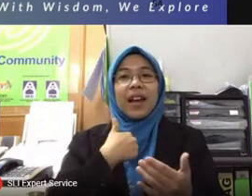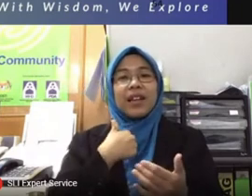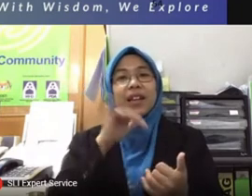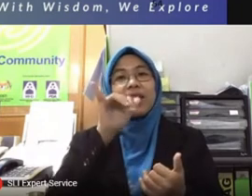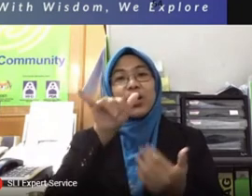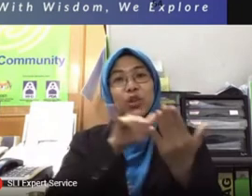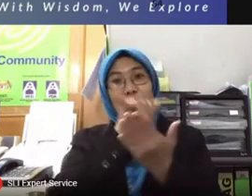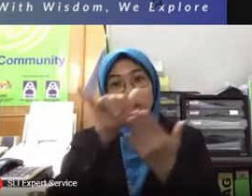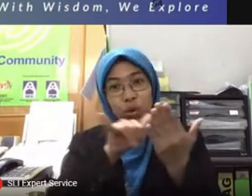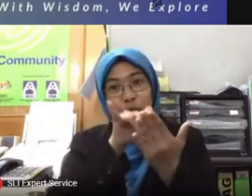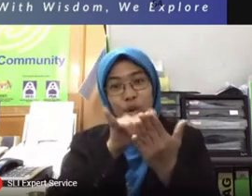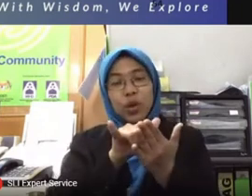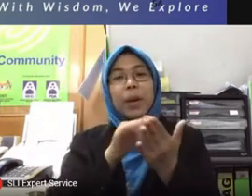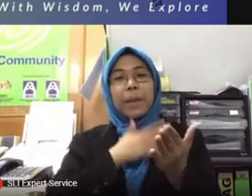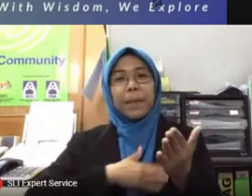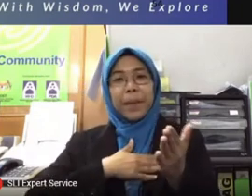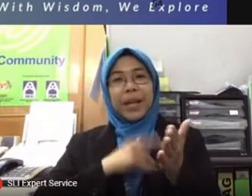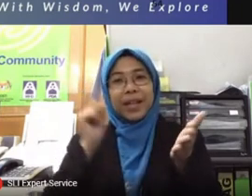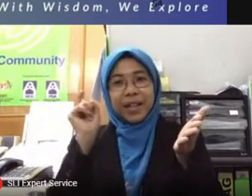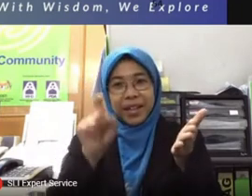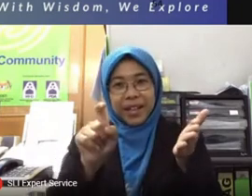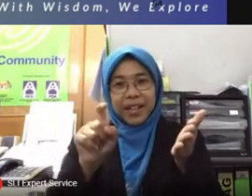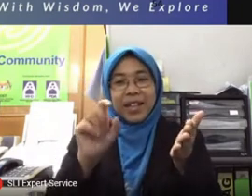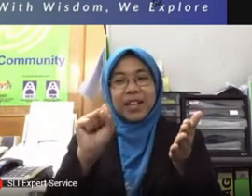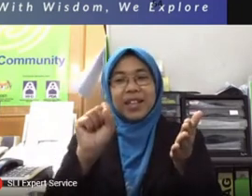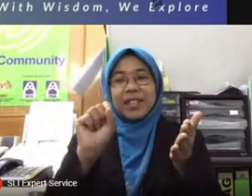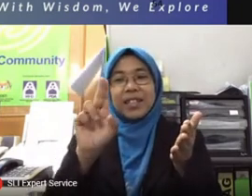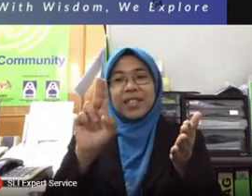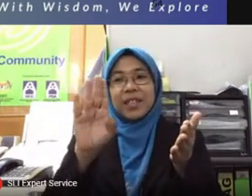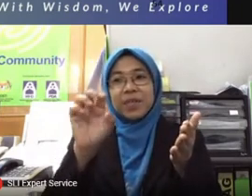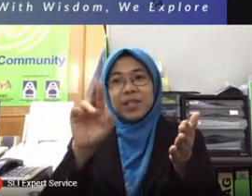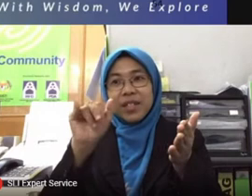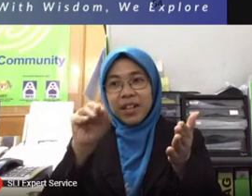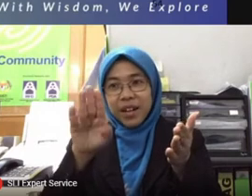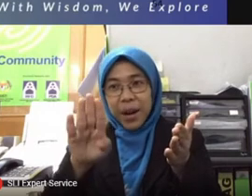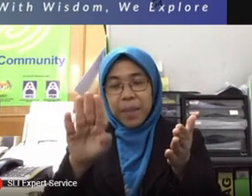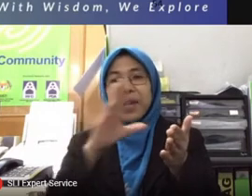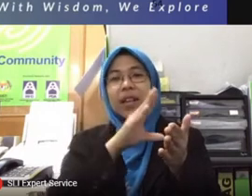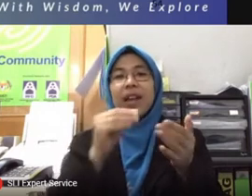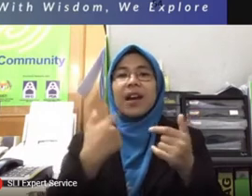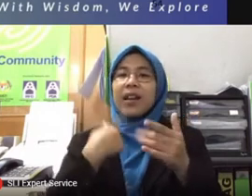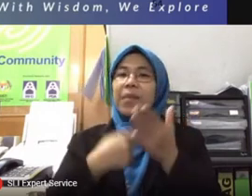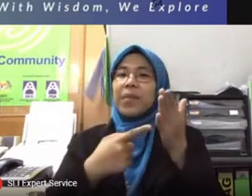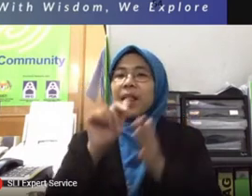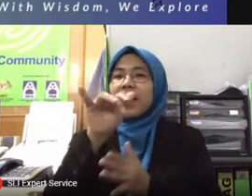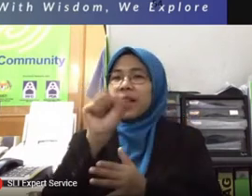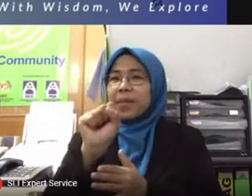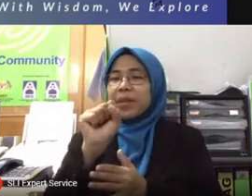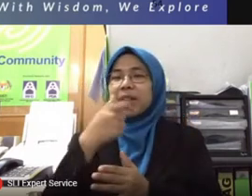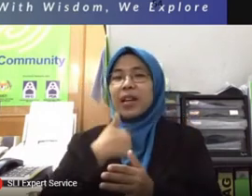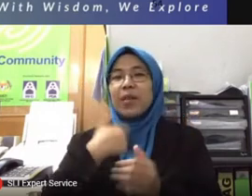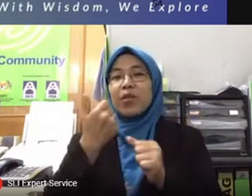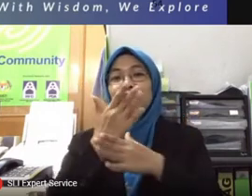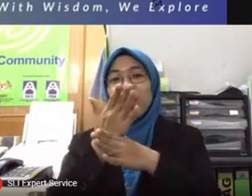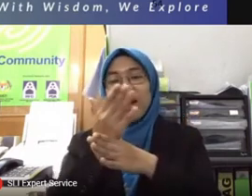channel, please subscribe dan mungkin juga boleh share tips-tips yang saya ada kongsi. Kalau tempat saya buat